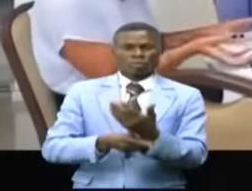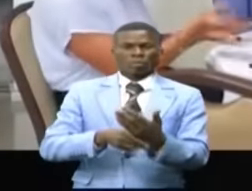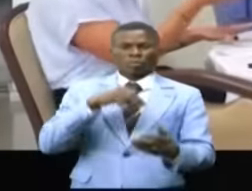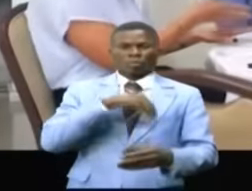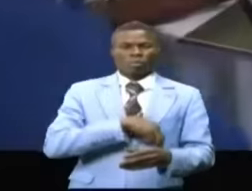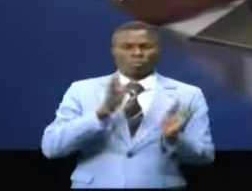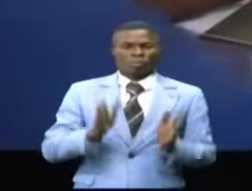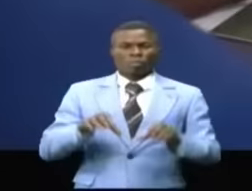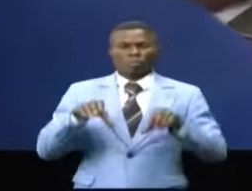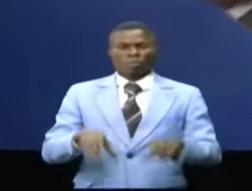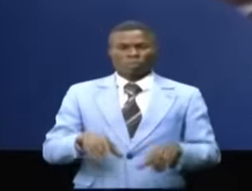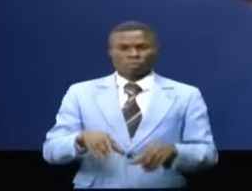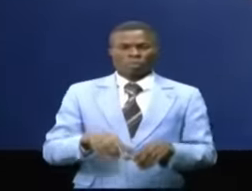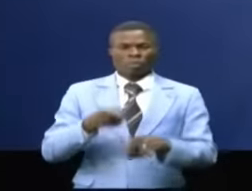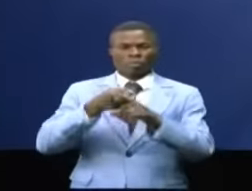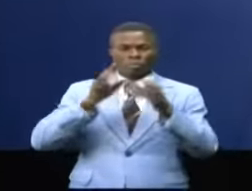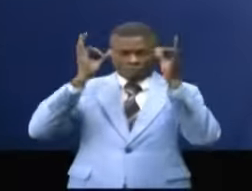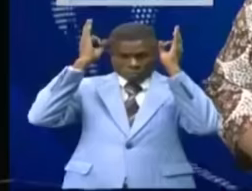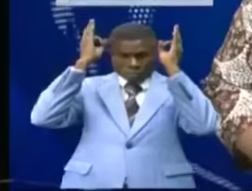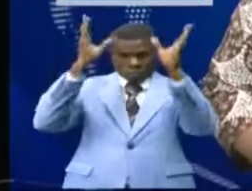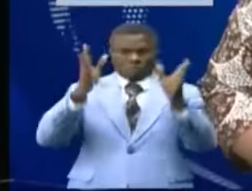missionnaires congolais du Brésil.